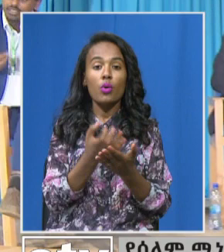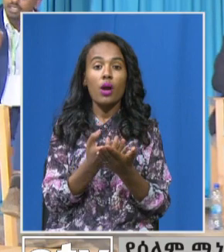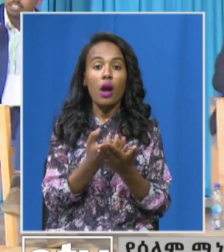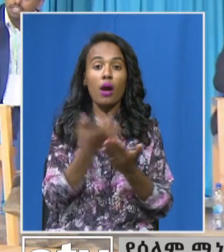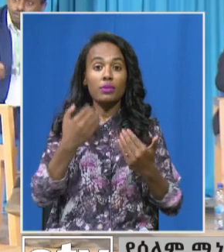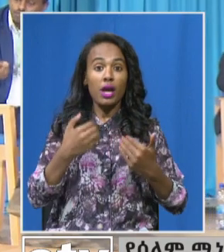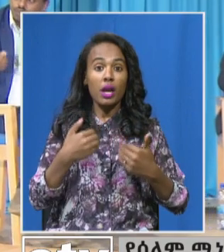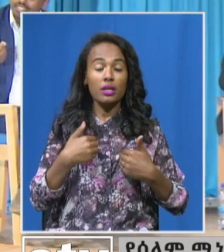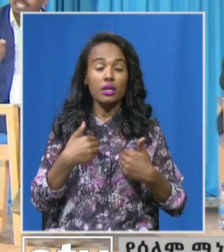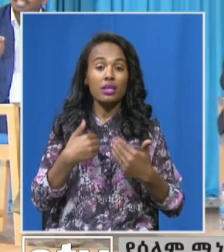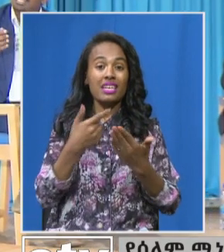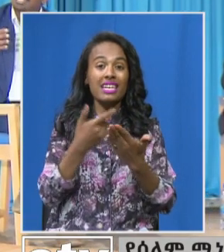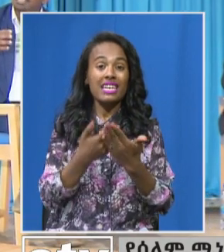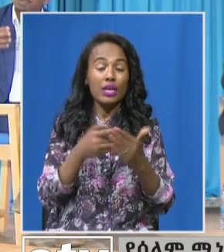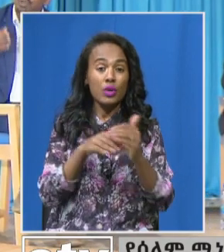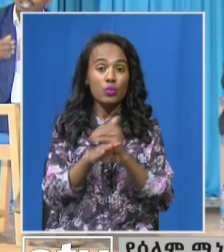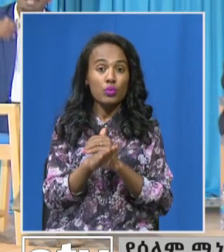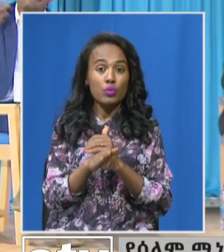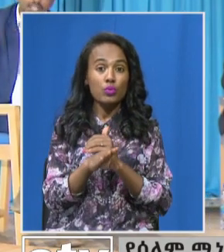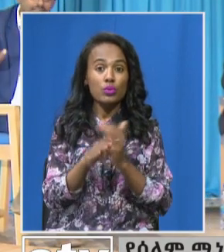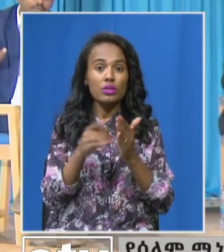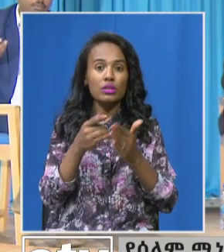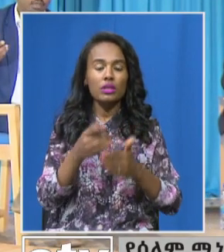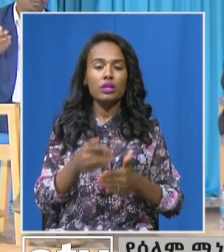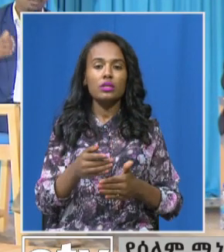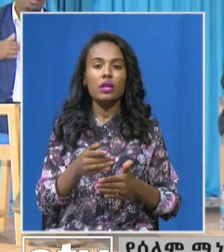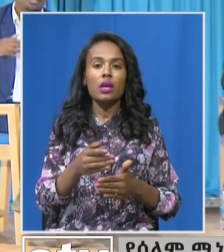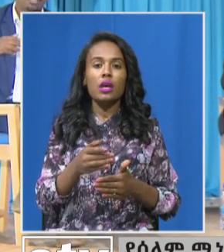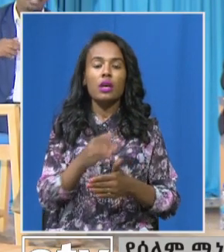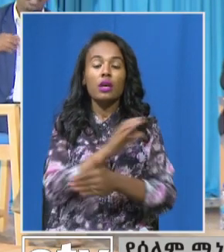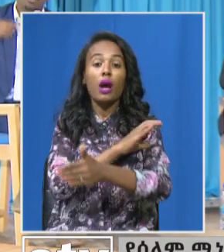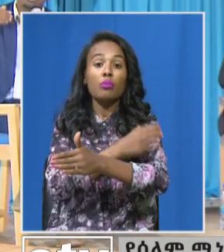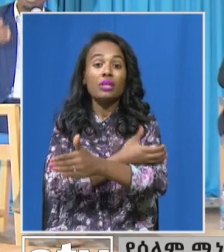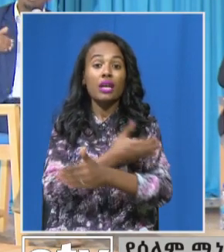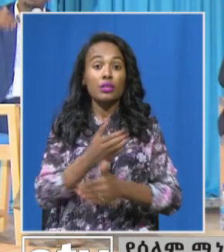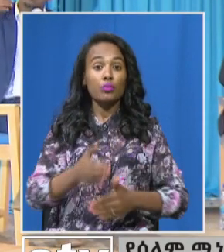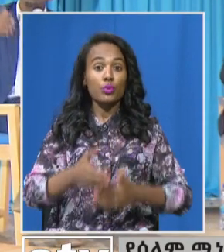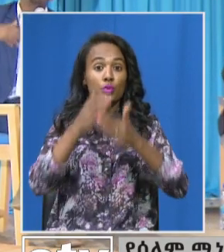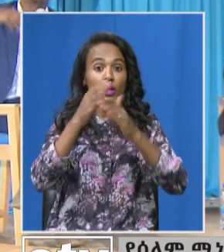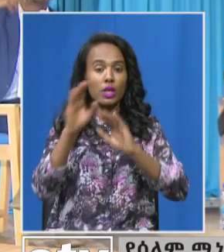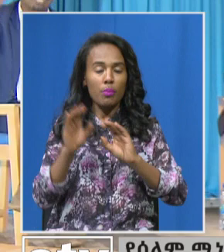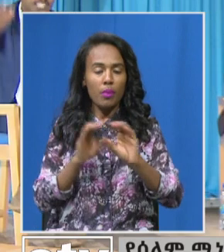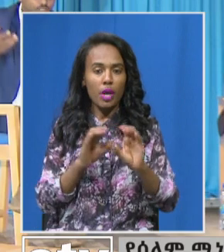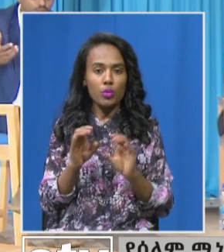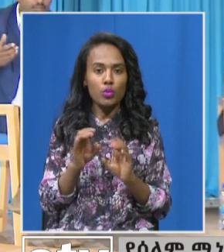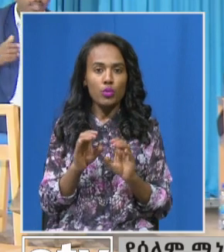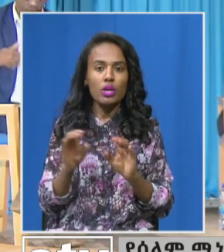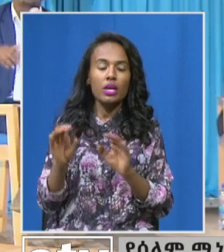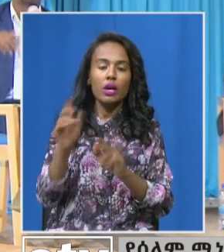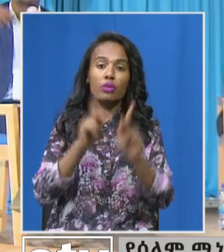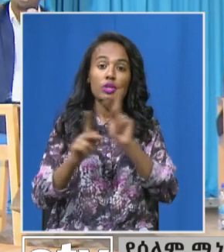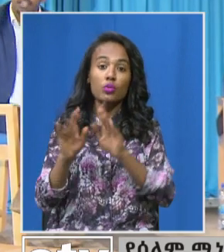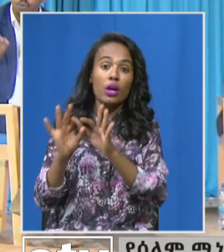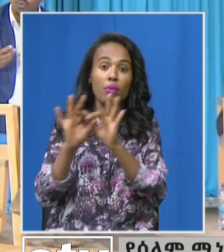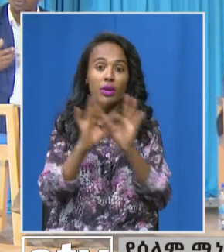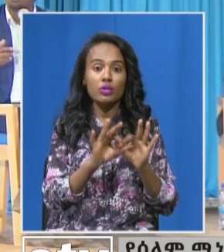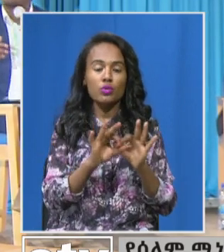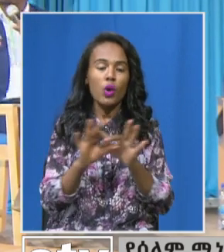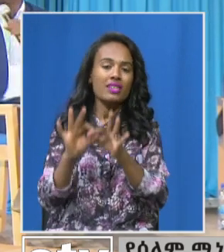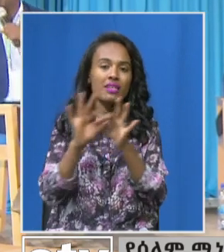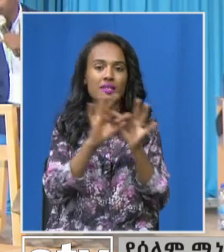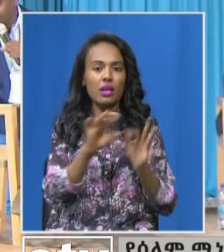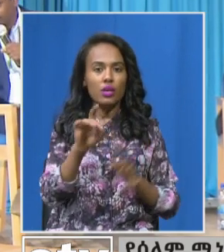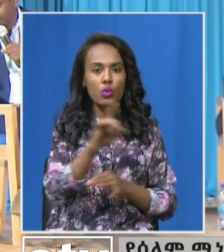ማህበራዊ ሀብት ስነ ጽሁፍ ውስጥ እነዚህ ቢዮንድ ካፒታል የሚባል ከወሰን ተሻግሮ የሚያስተሳስሩ አስተሳሳሪ